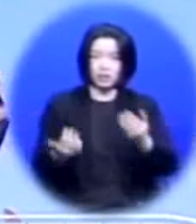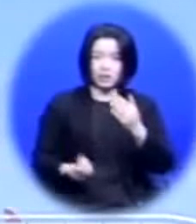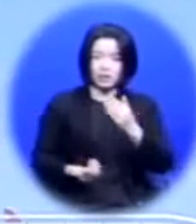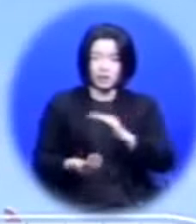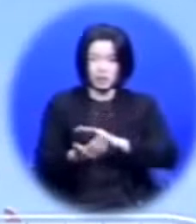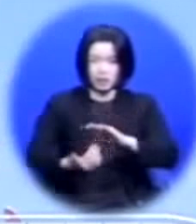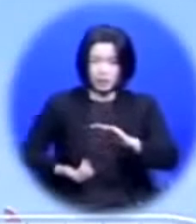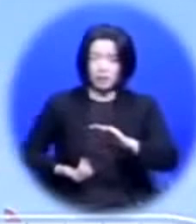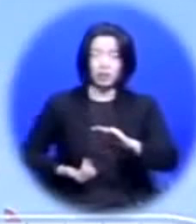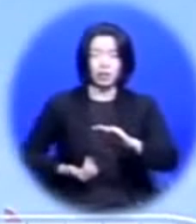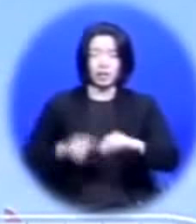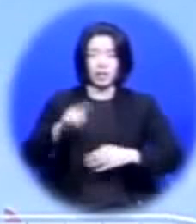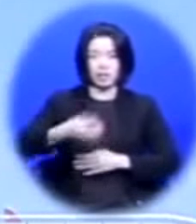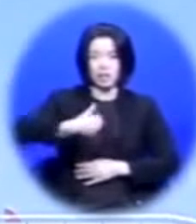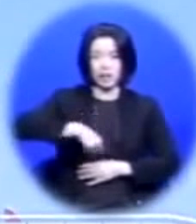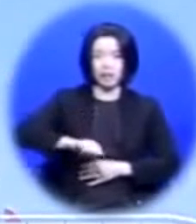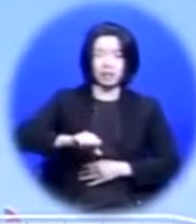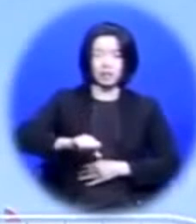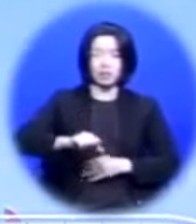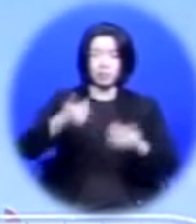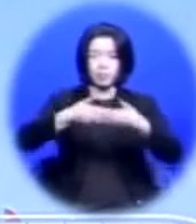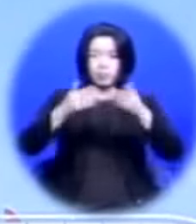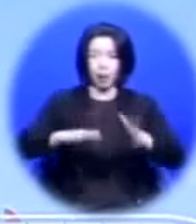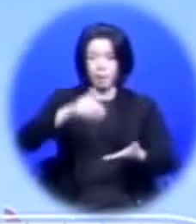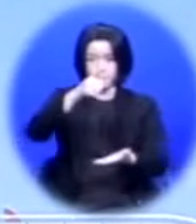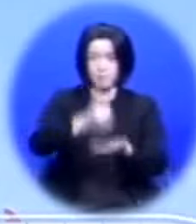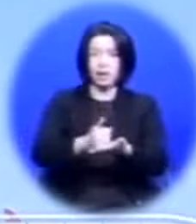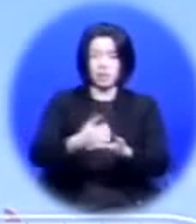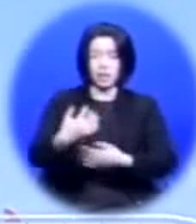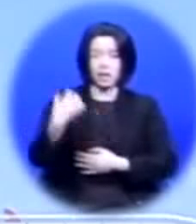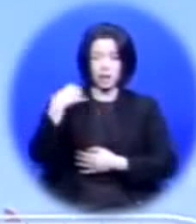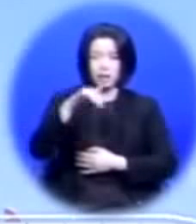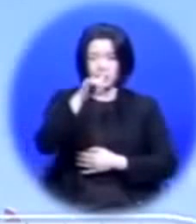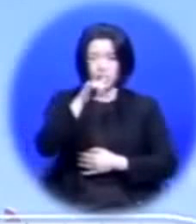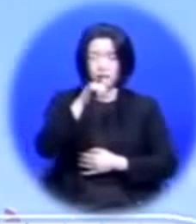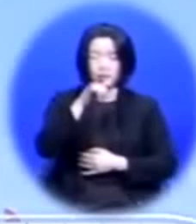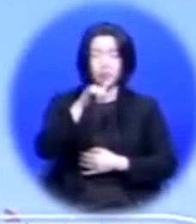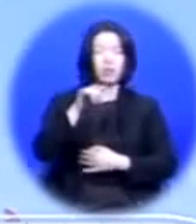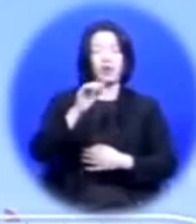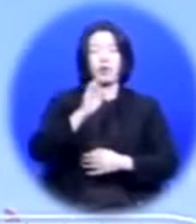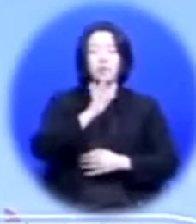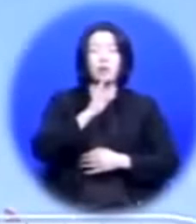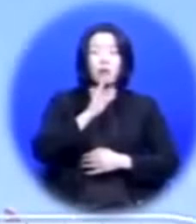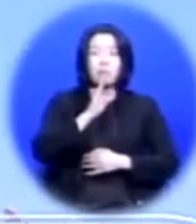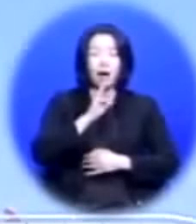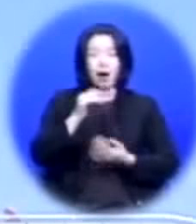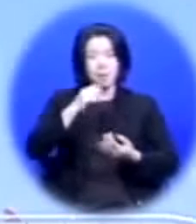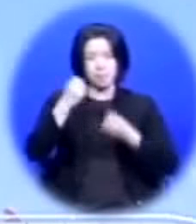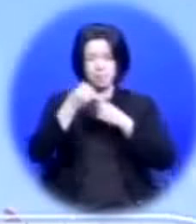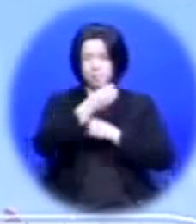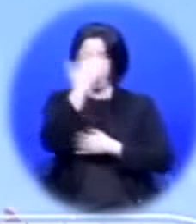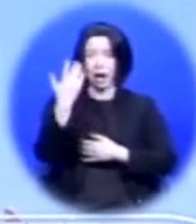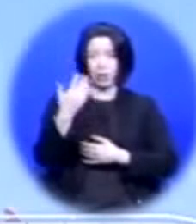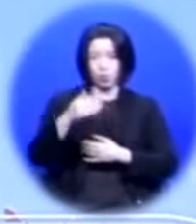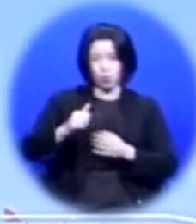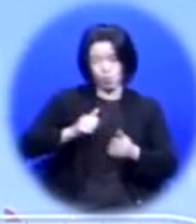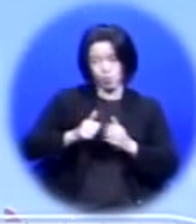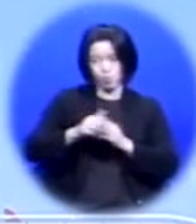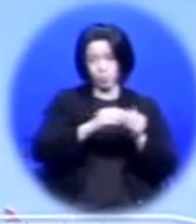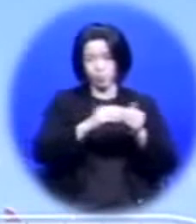전까지이 아들은 학급 반장을 했던 아주 밝고 리더십이 있었던